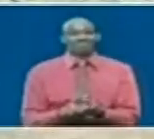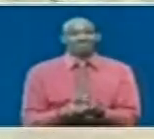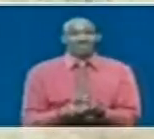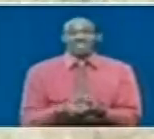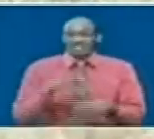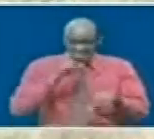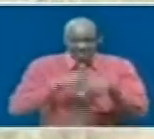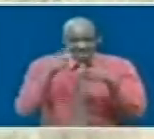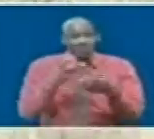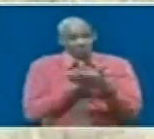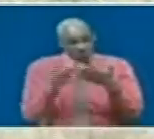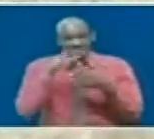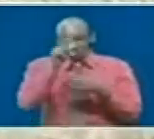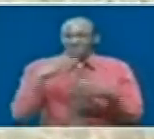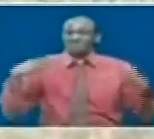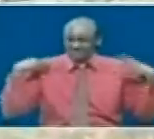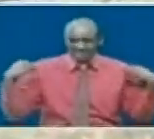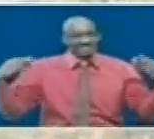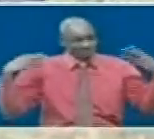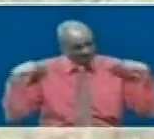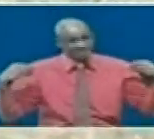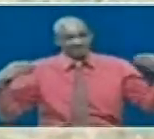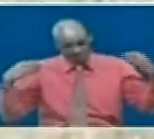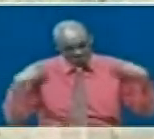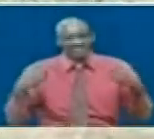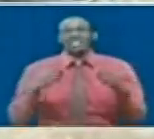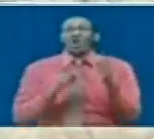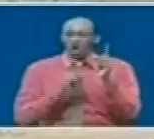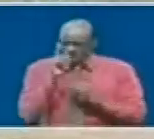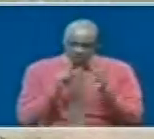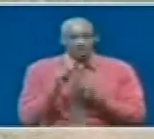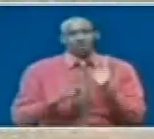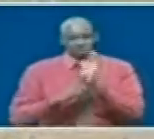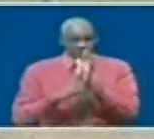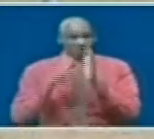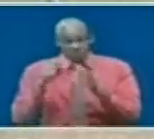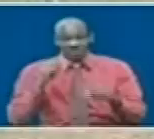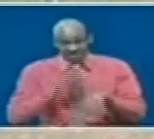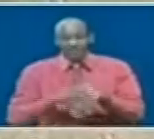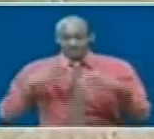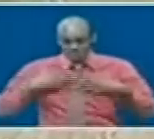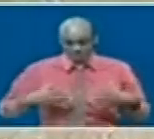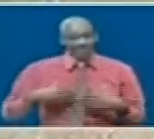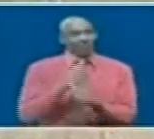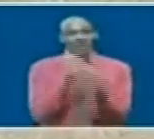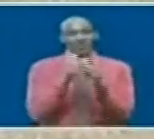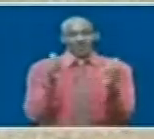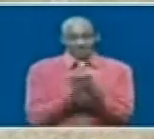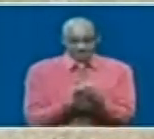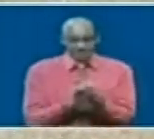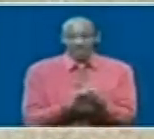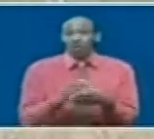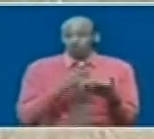Kwa muda sasa kinadada hawa wamekuwa wakifanya mazoezi makali ili kurejesha miili yao katika hali nzuri ya afya. Wiki